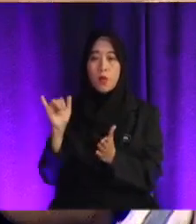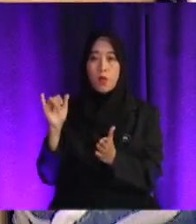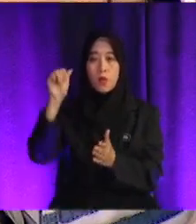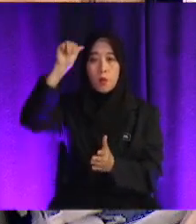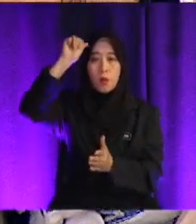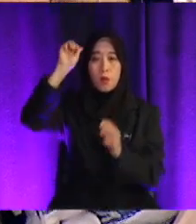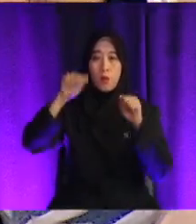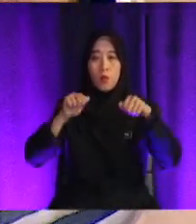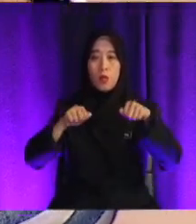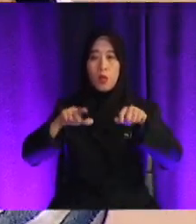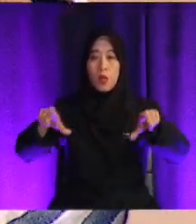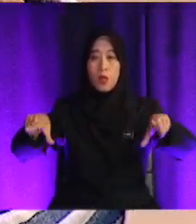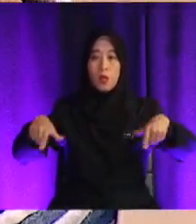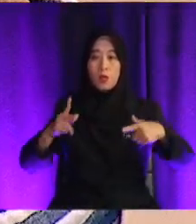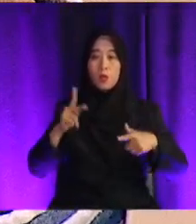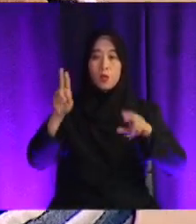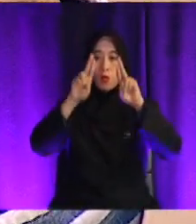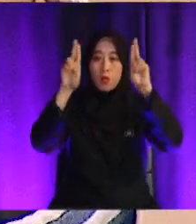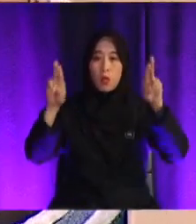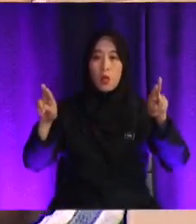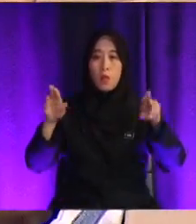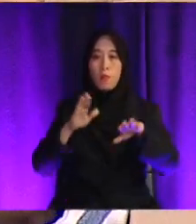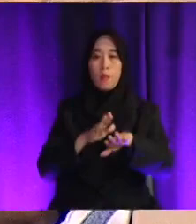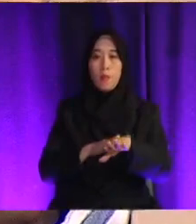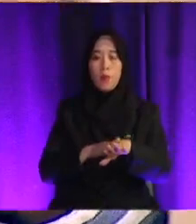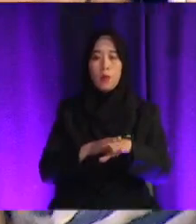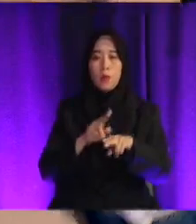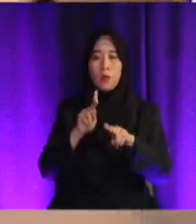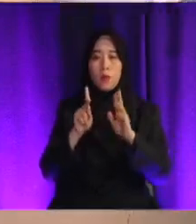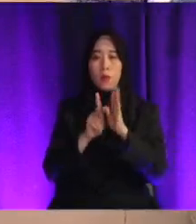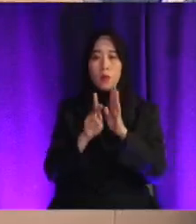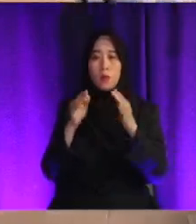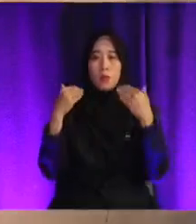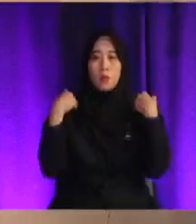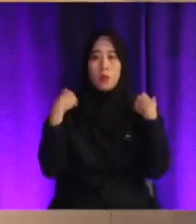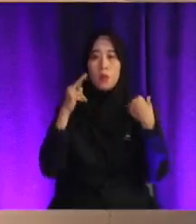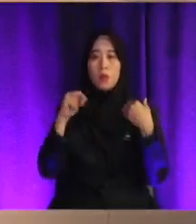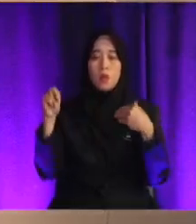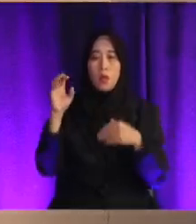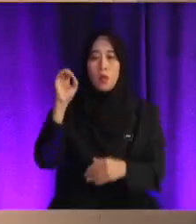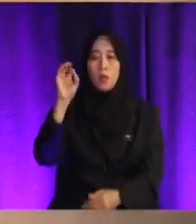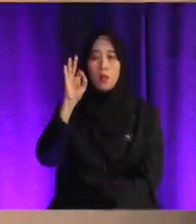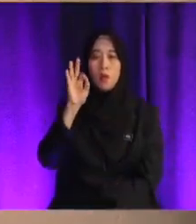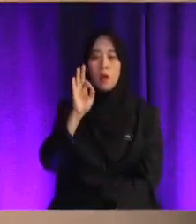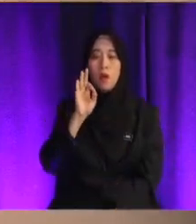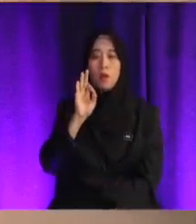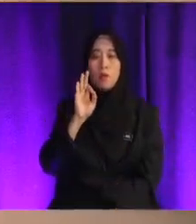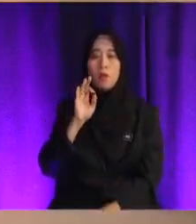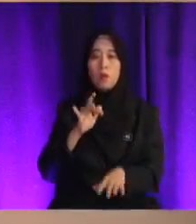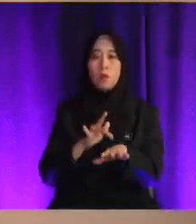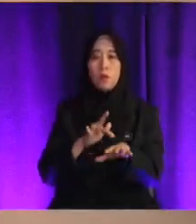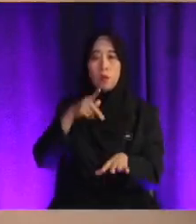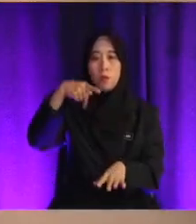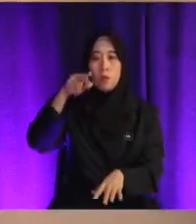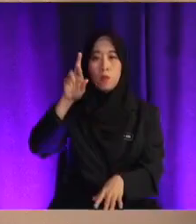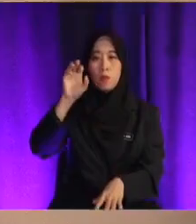pengujian teruslah. Okey, jadi pada keadaan off. kepada off. Okey, nak uji tadi cikgu cakap kat sini kan? Betul. Sentuhkan prop dekat merah dan sini.